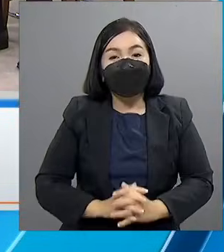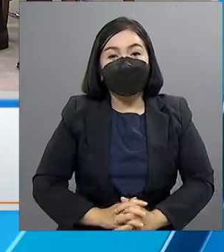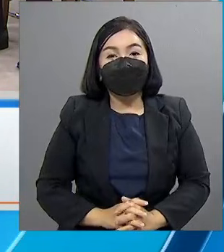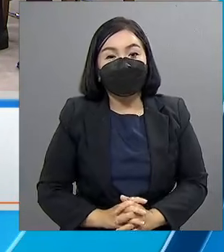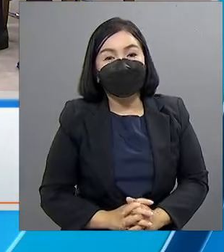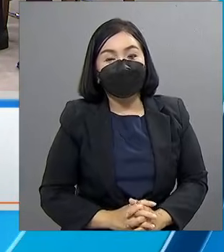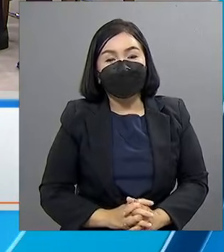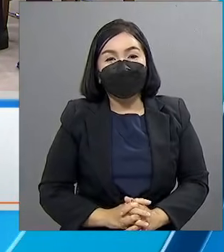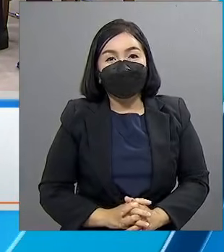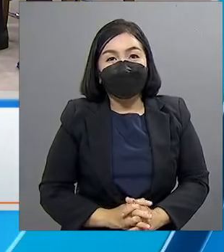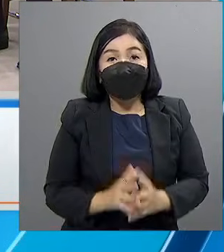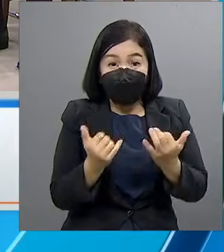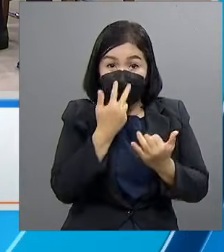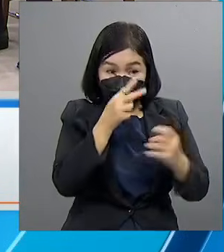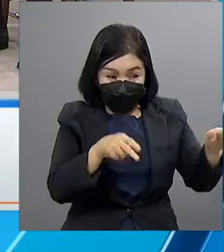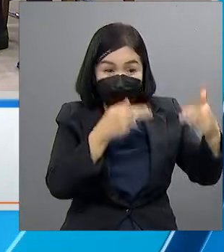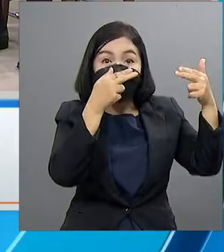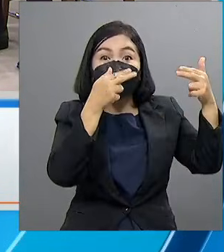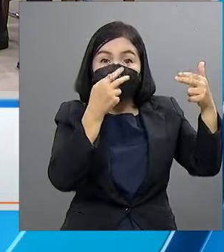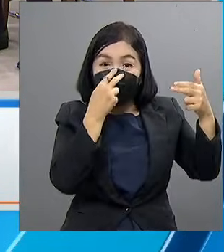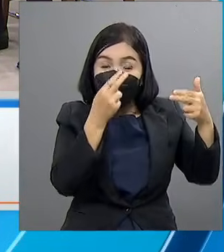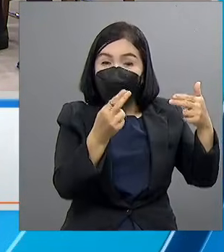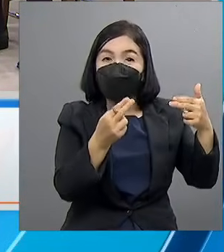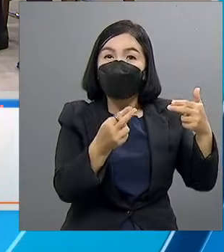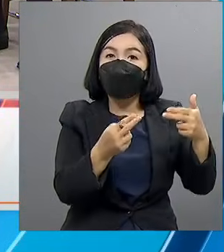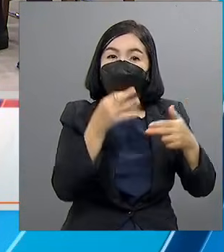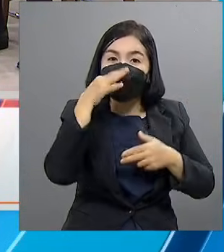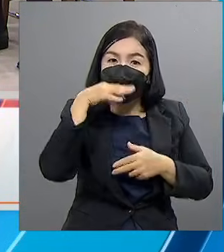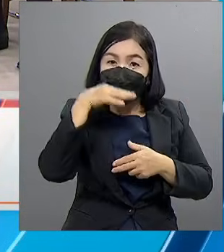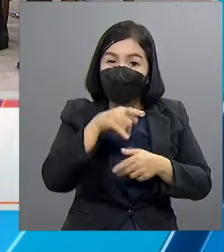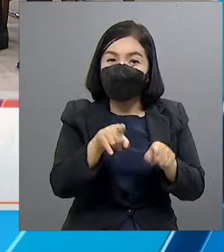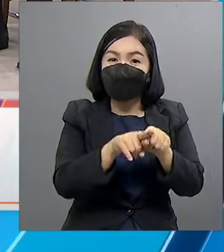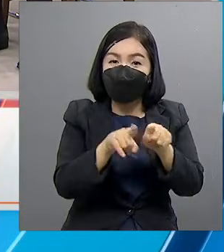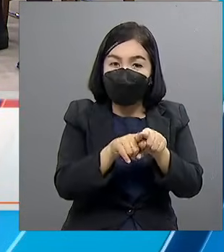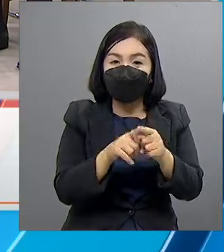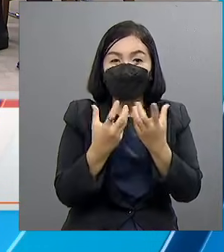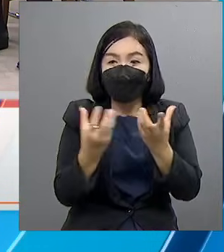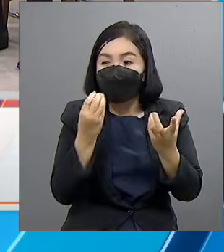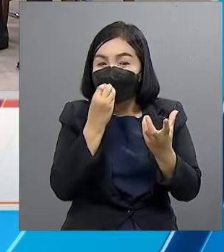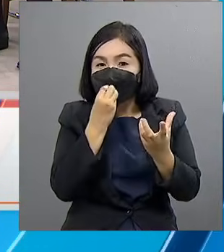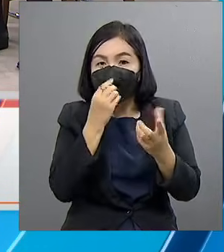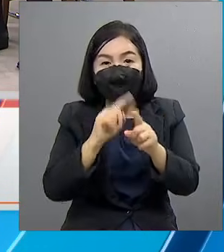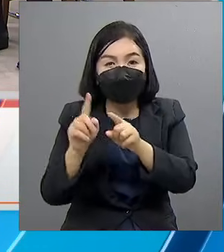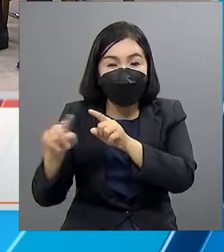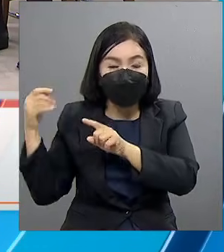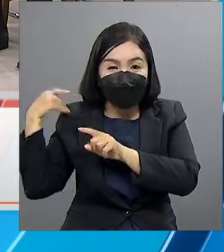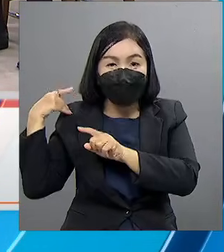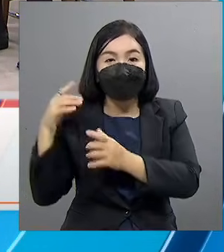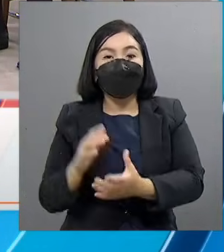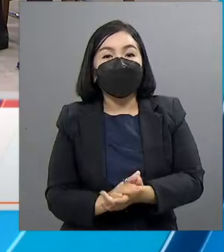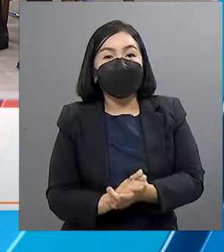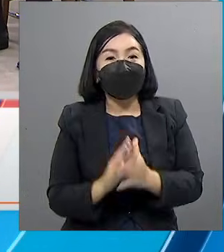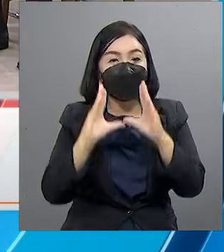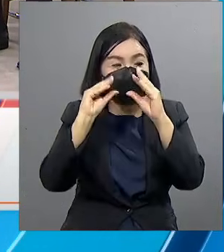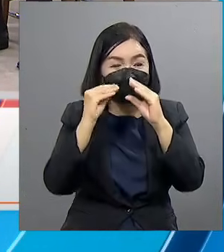หนี่เห็นหน้าตานะน่ากินมากแล้วไม่ได้มีแค่บ้าจ่างมีขนมเปี๊ยะด้วย เปี๊ยะลาวา เปี๊ยะลาวากับใจ